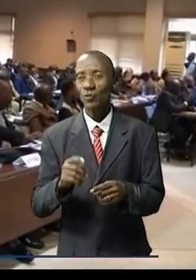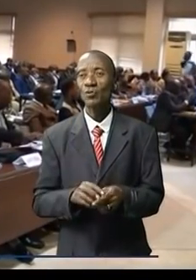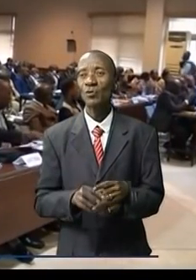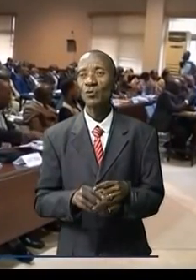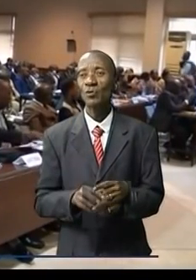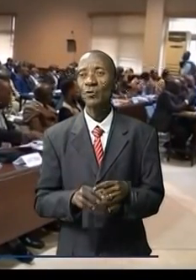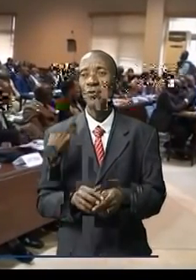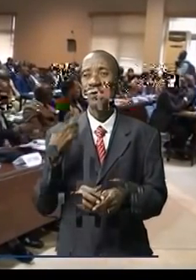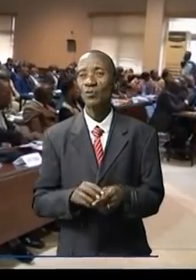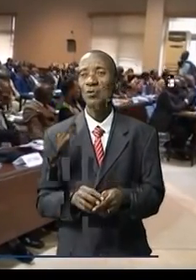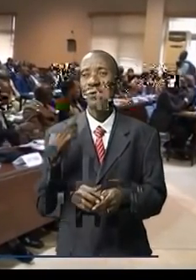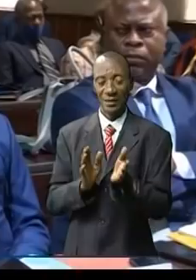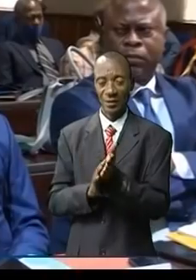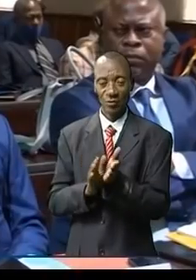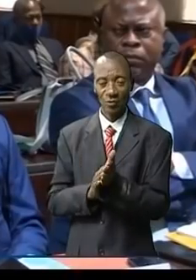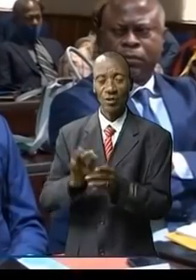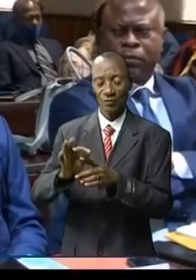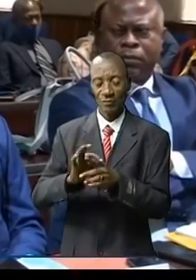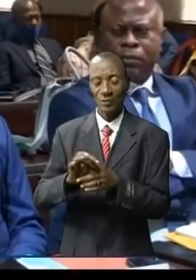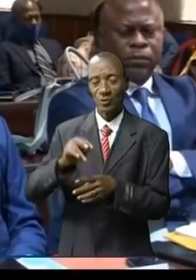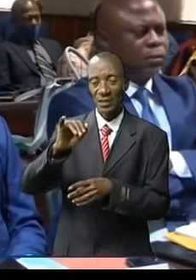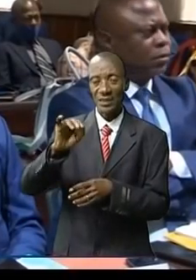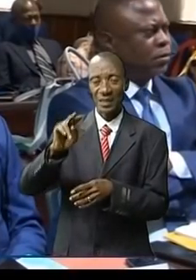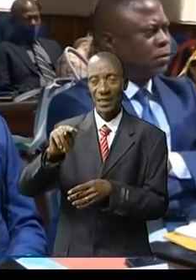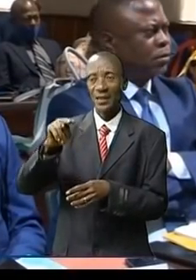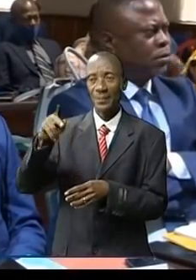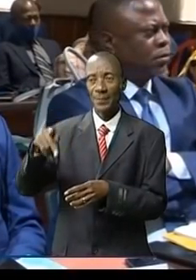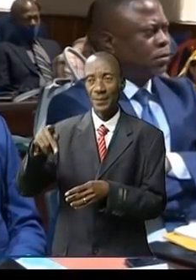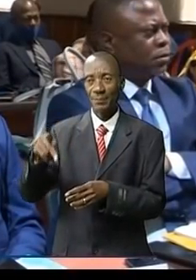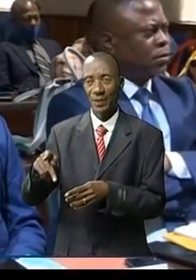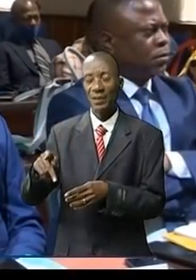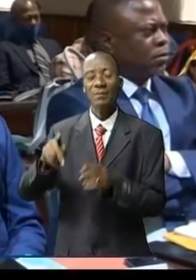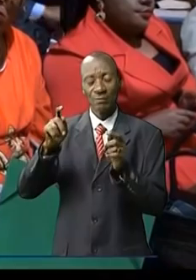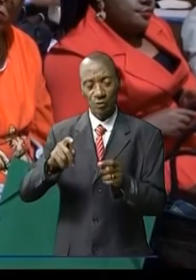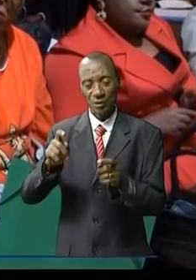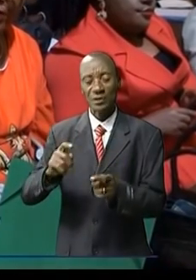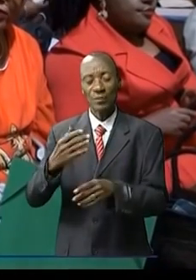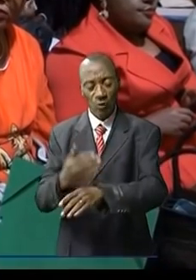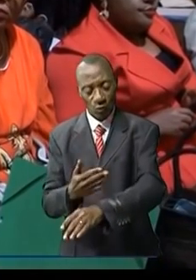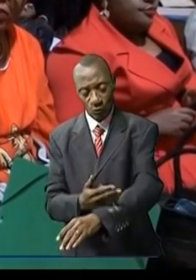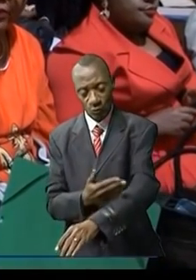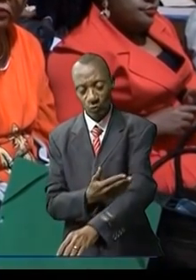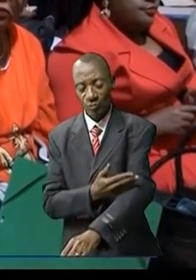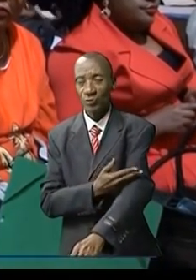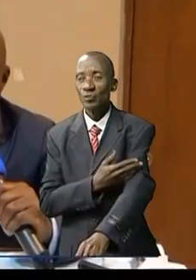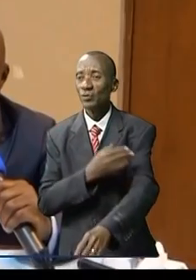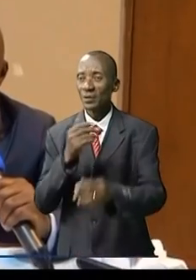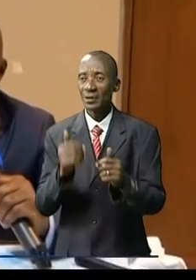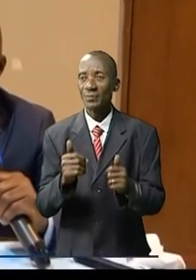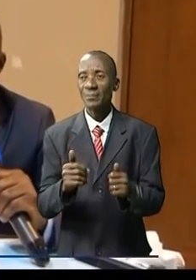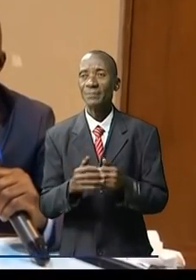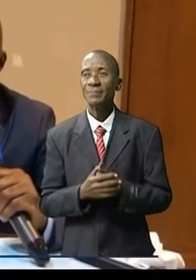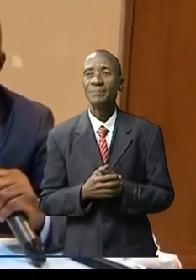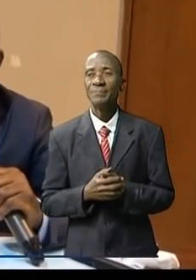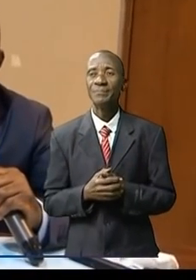de l'INPP pour répondre aux besoins croissants de la qualification professionnelle de la main-d'œuvre active. Le premier